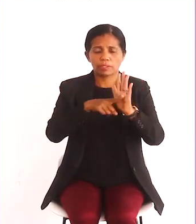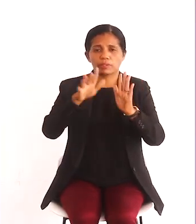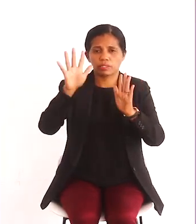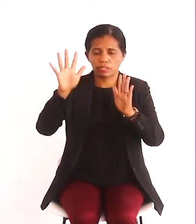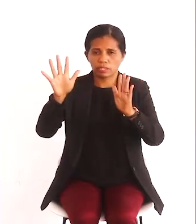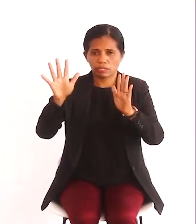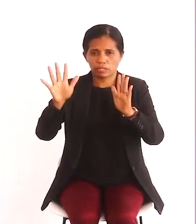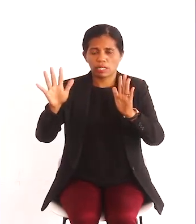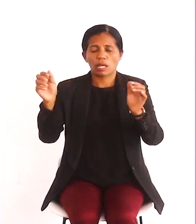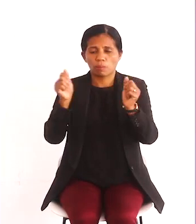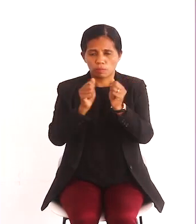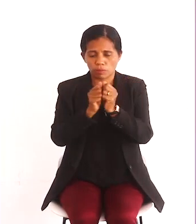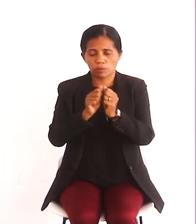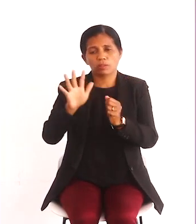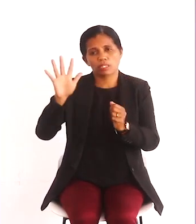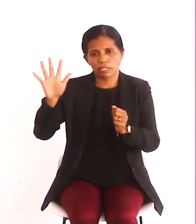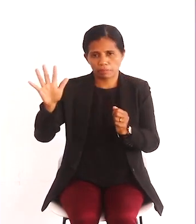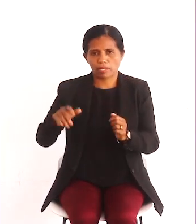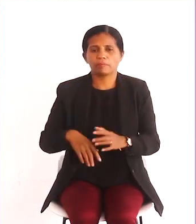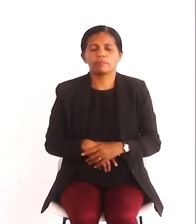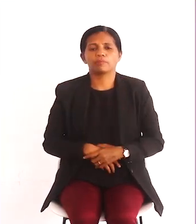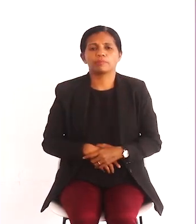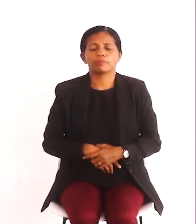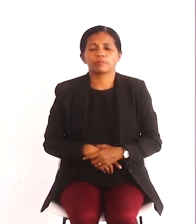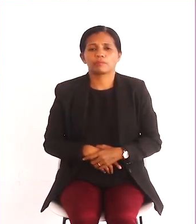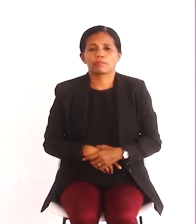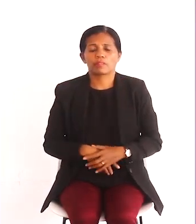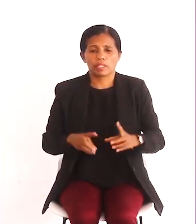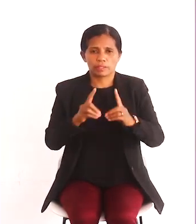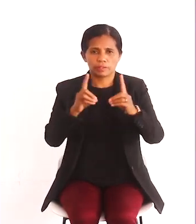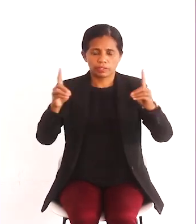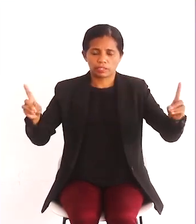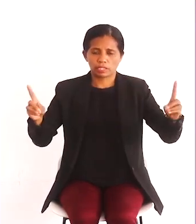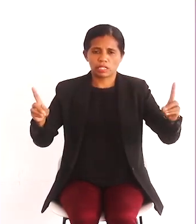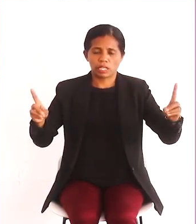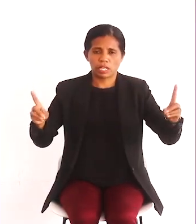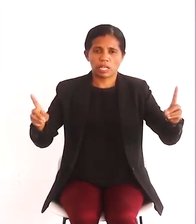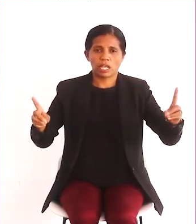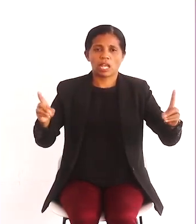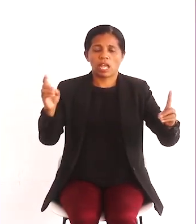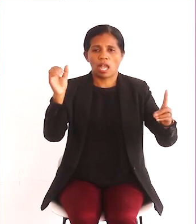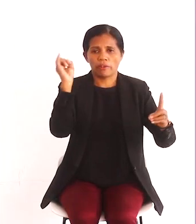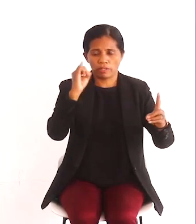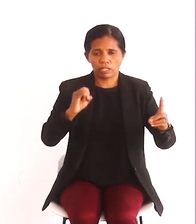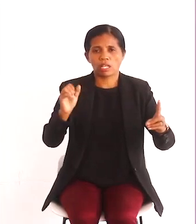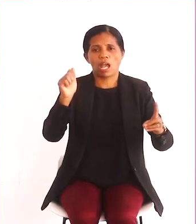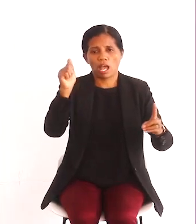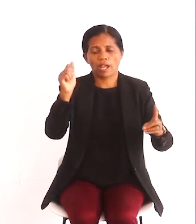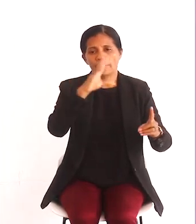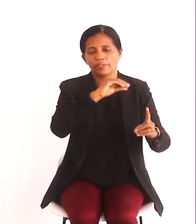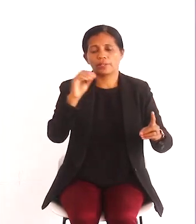resultado sentimetro 5. No distansia entre figura A no figura D mak hira?